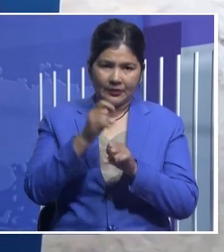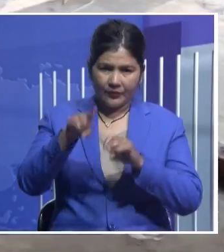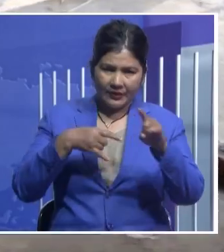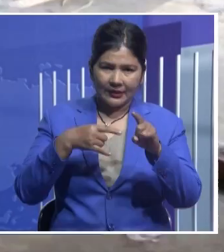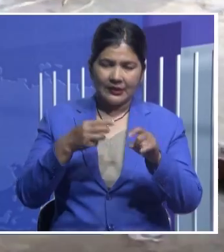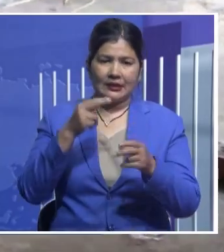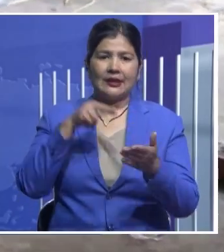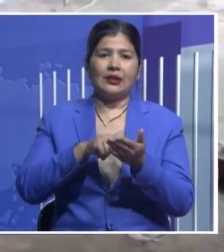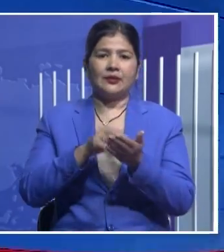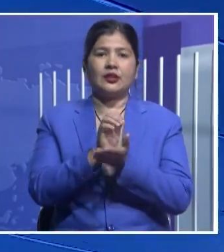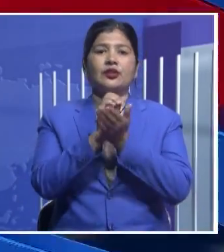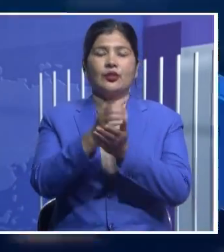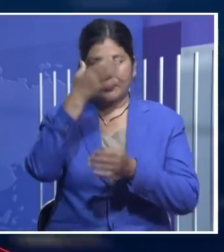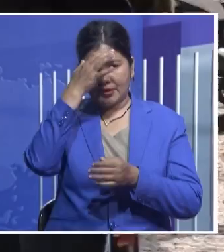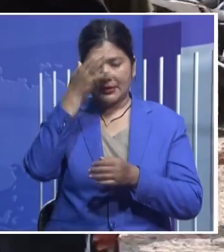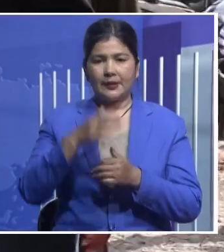प्रवाहमा समस्या।